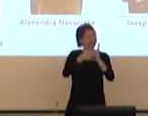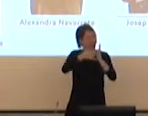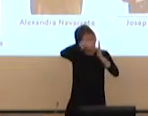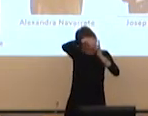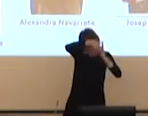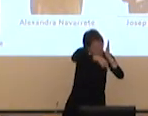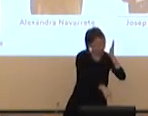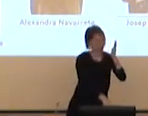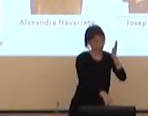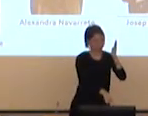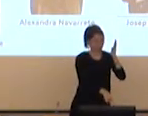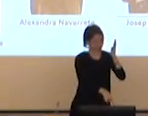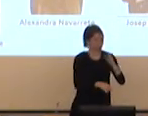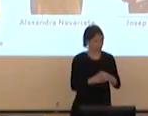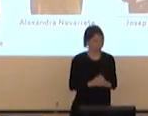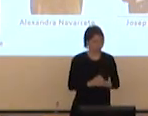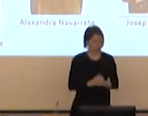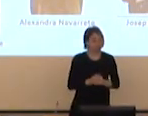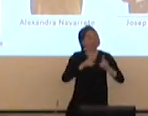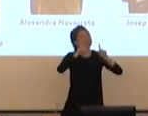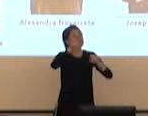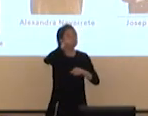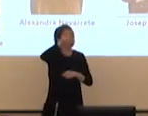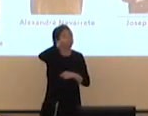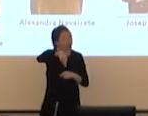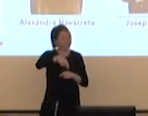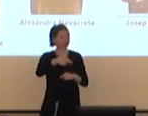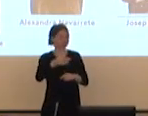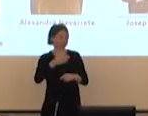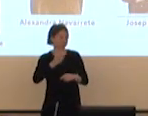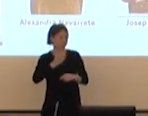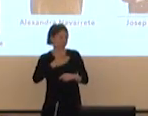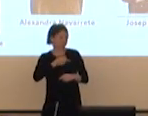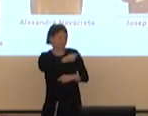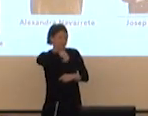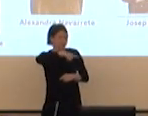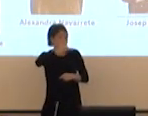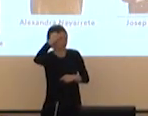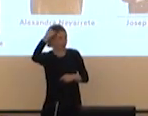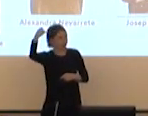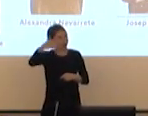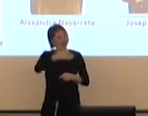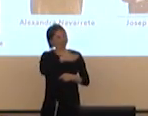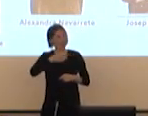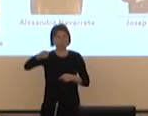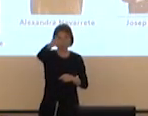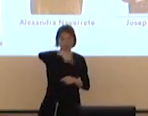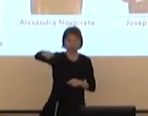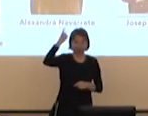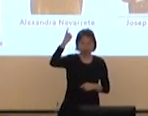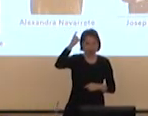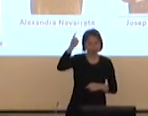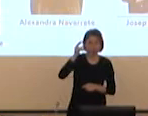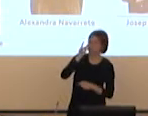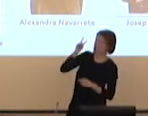van donar cursos més específics de l'àmbit on ells fan recerca. I la nostra